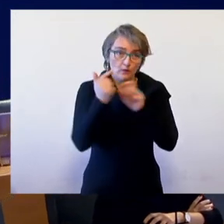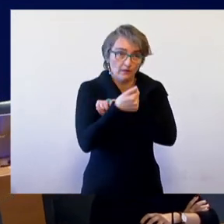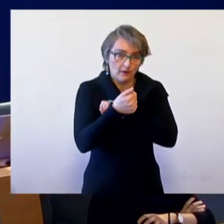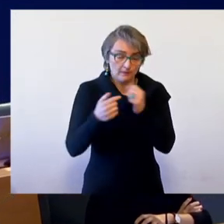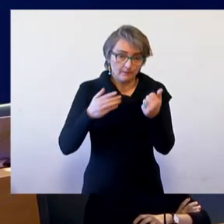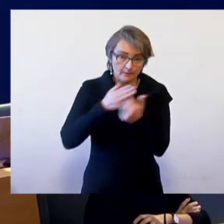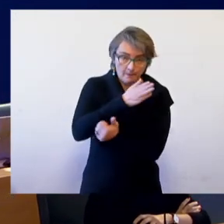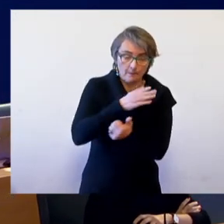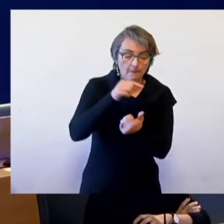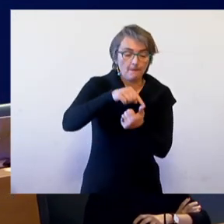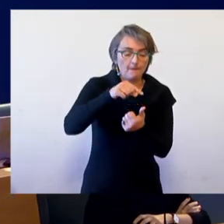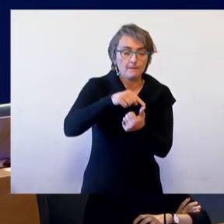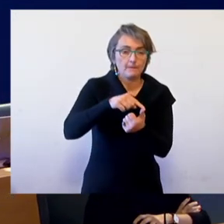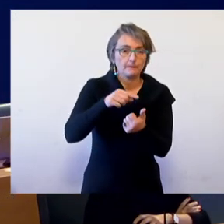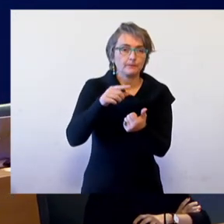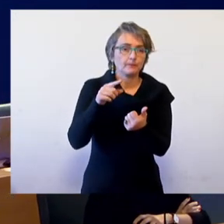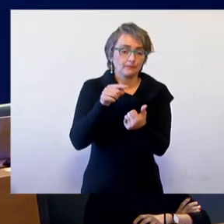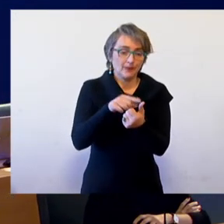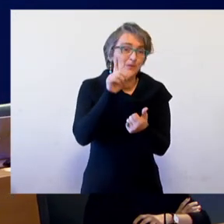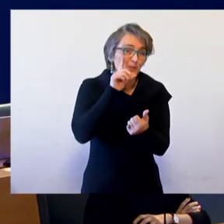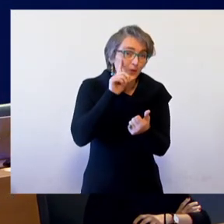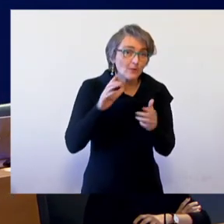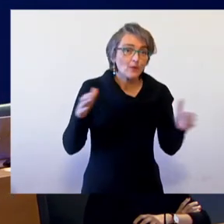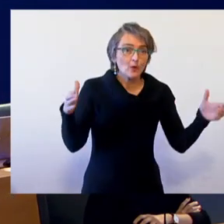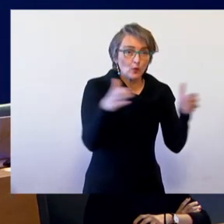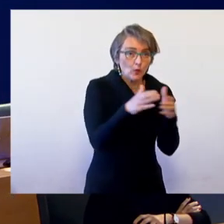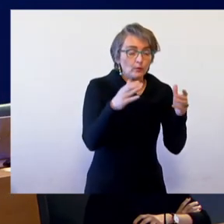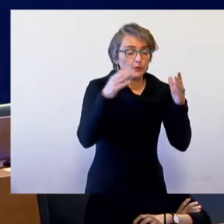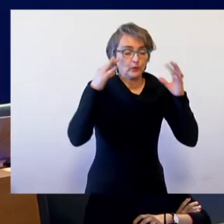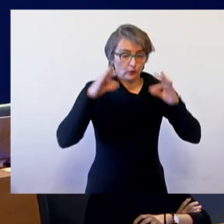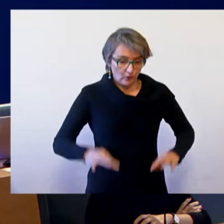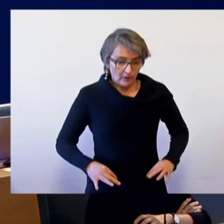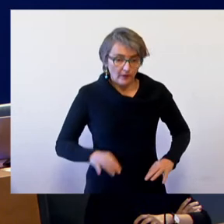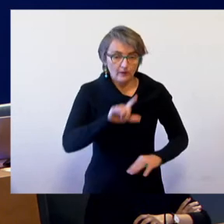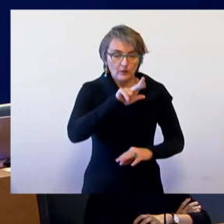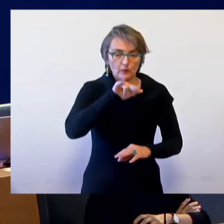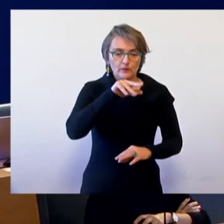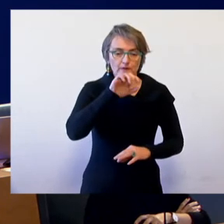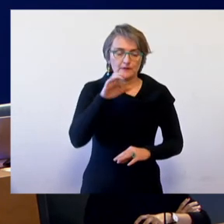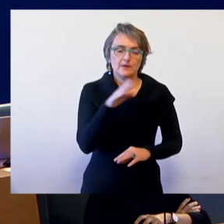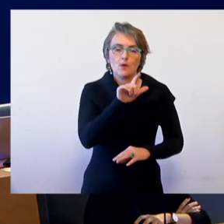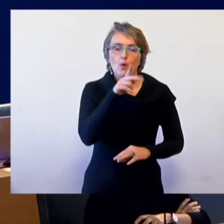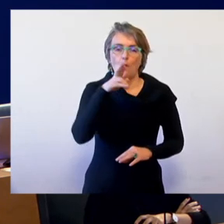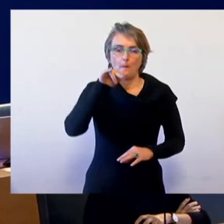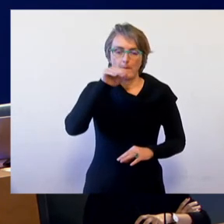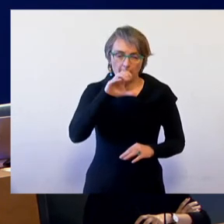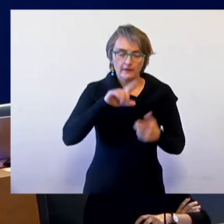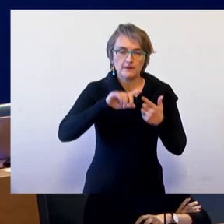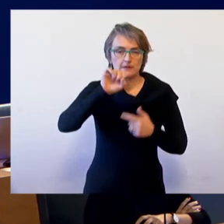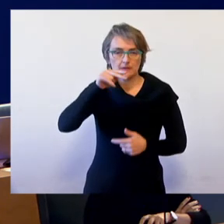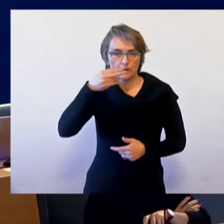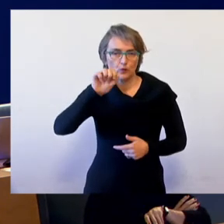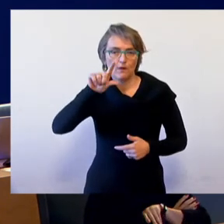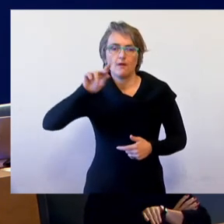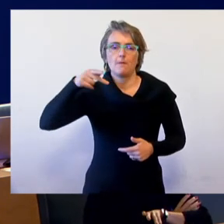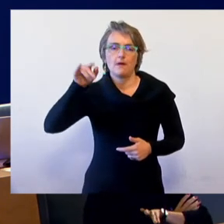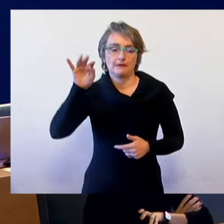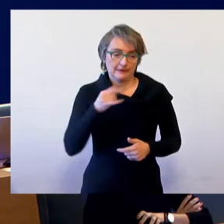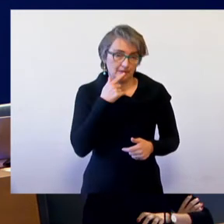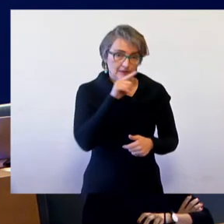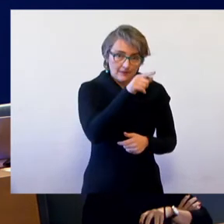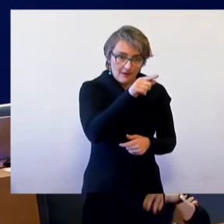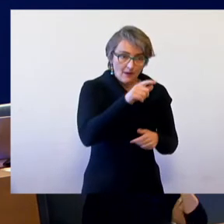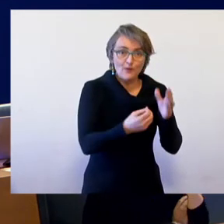première, suite à l'ouverture du groupe scolaire Lucie Aubrac, Samuel Paty, qui devient l'école de proximité